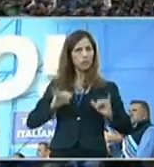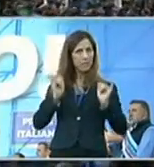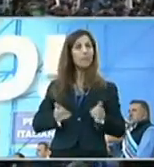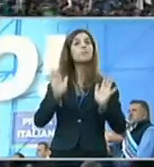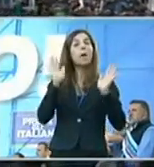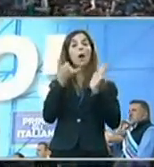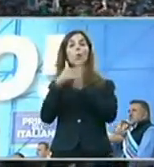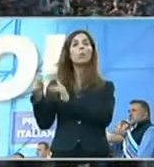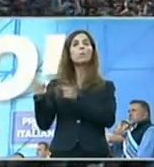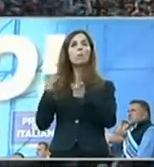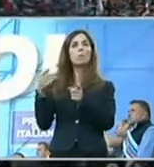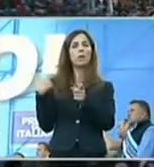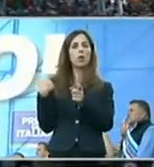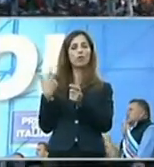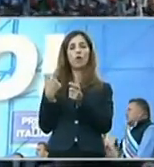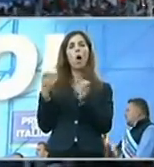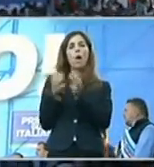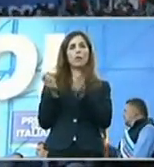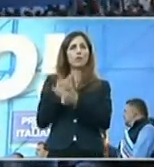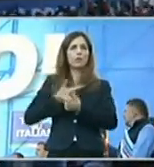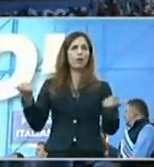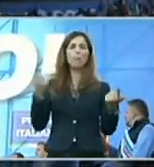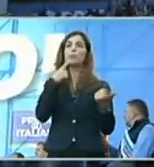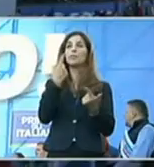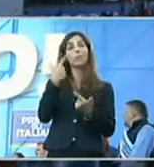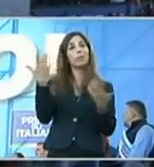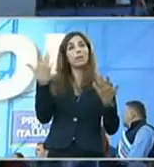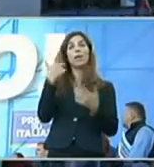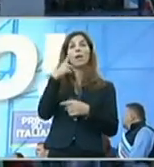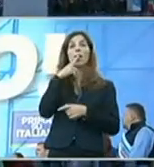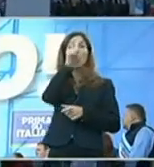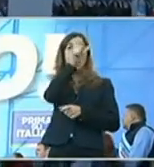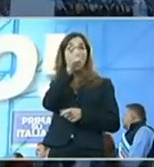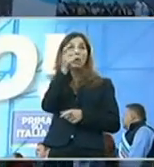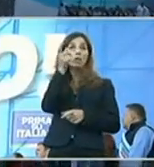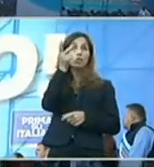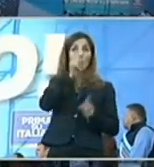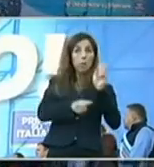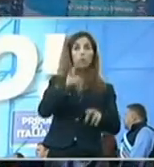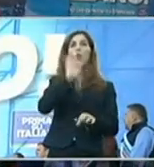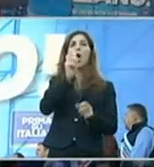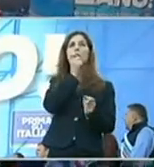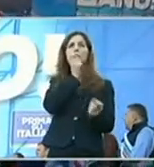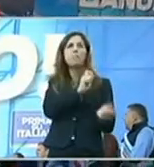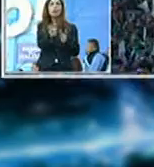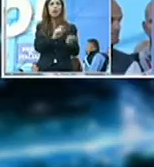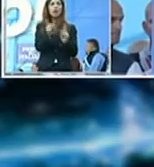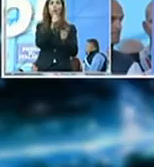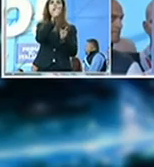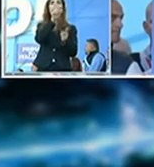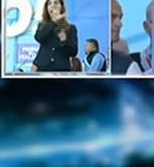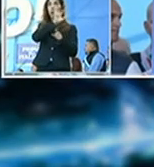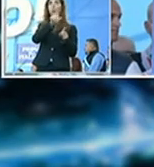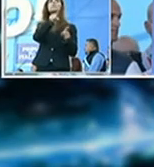chiedere, diciamo, ad una manifestazione di piazza quello che una manifestazione non può dare, quindi non può nascere qui la svolta ideologico,